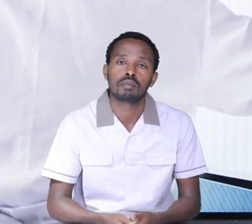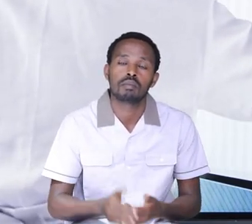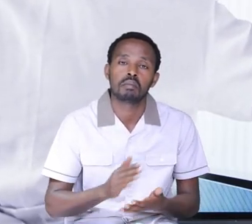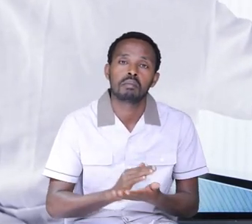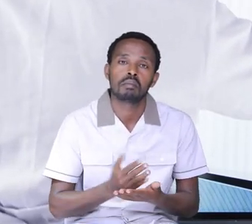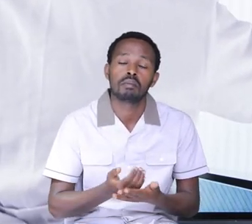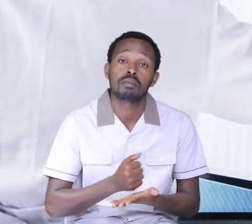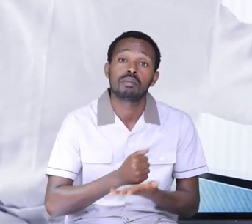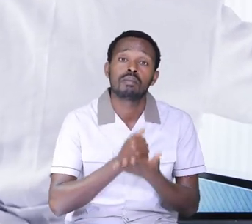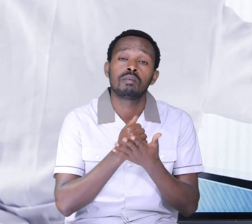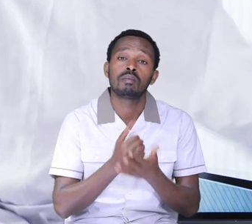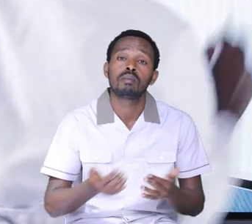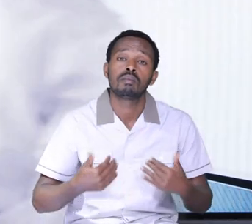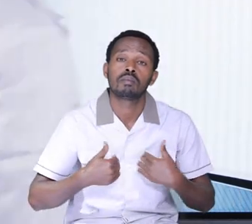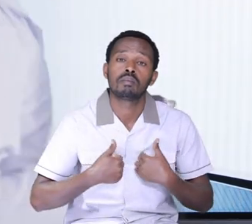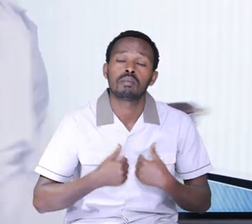tu jira